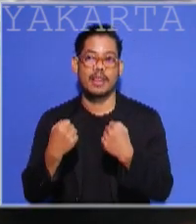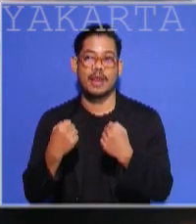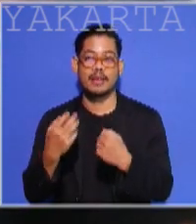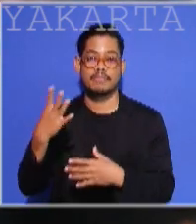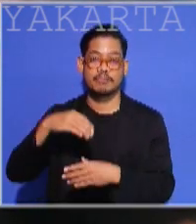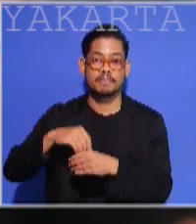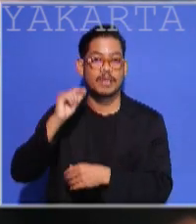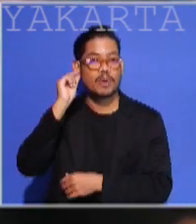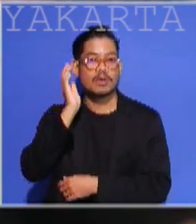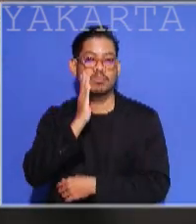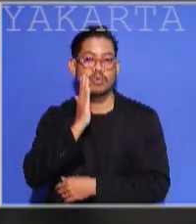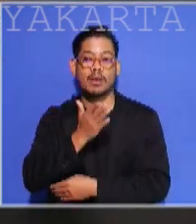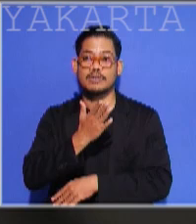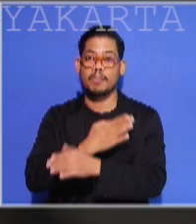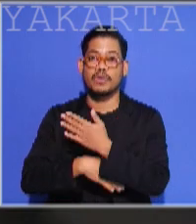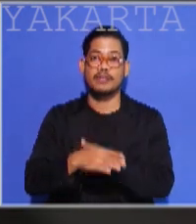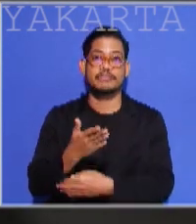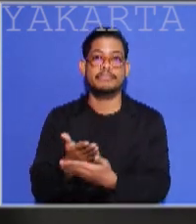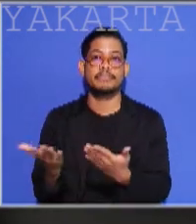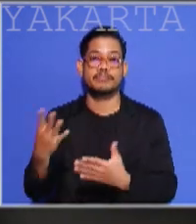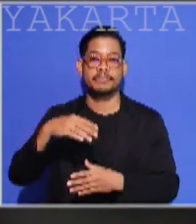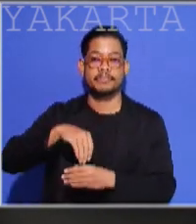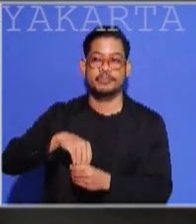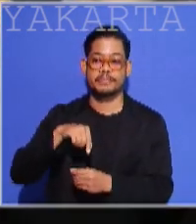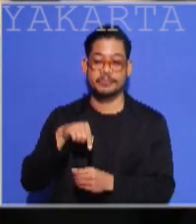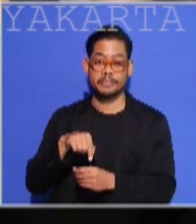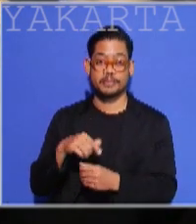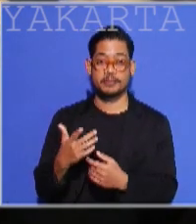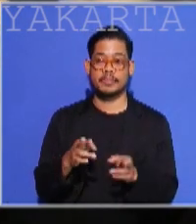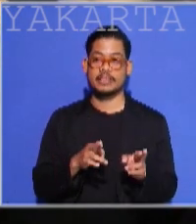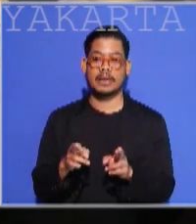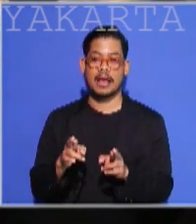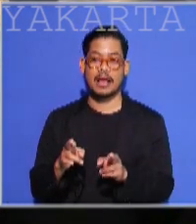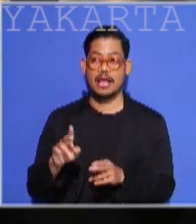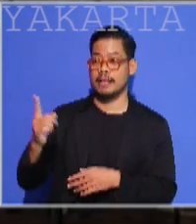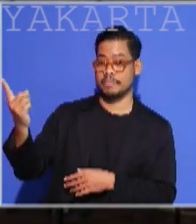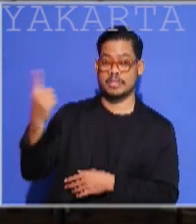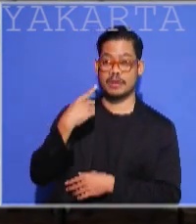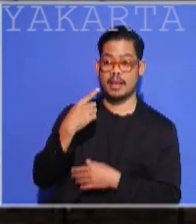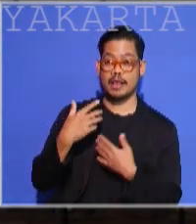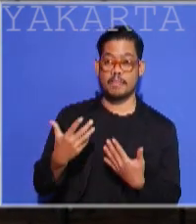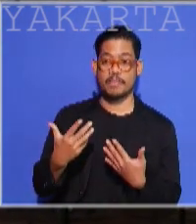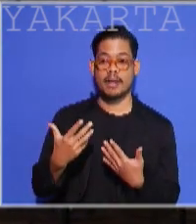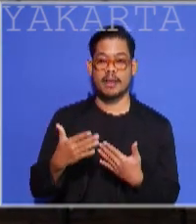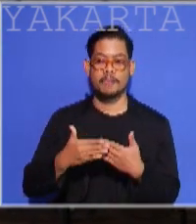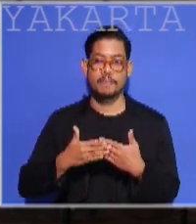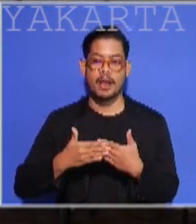penyandang disabilitas dalam rancangan teknokratik rencana pembangunan jangk panjang nasional